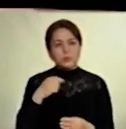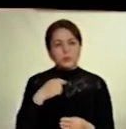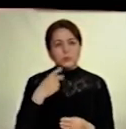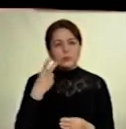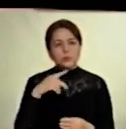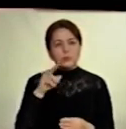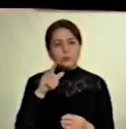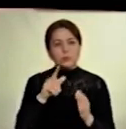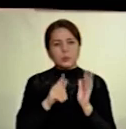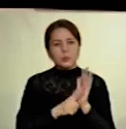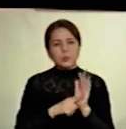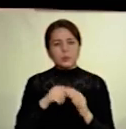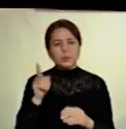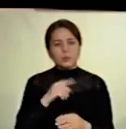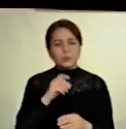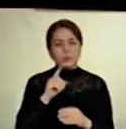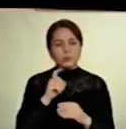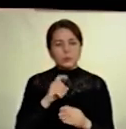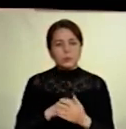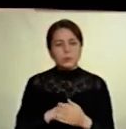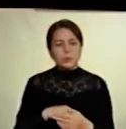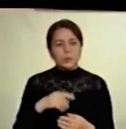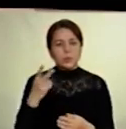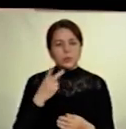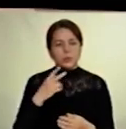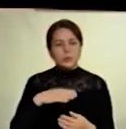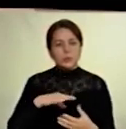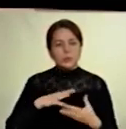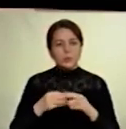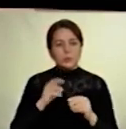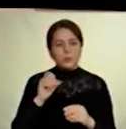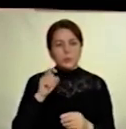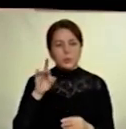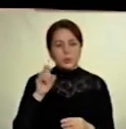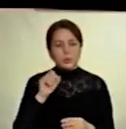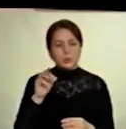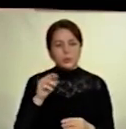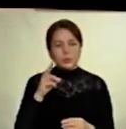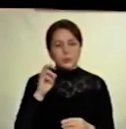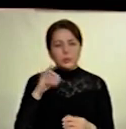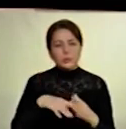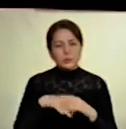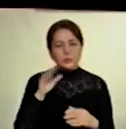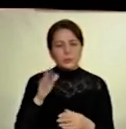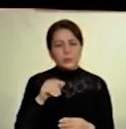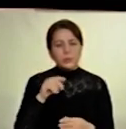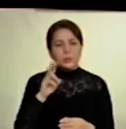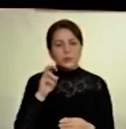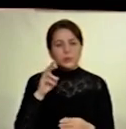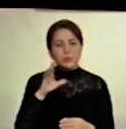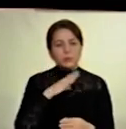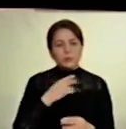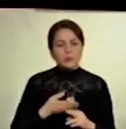100dan 27. Demek 100 bilan 40 umumiy maxraj 200 tanlab olamiz. 200 bo'lish uchun birinchi kasrni demek 5